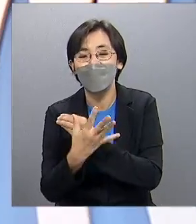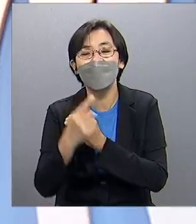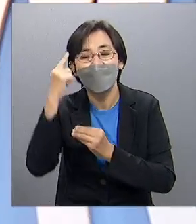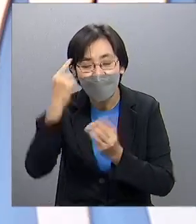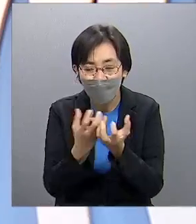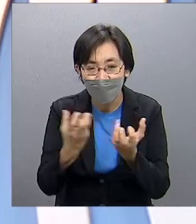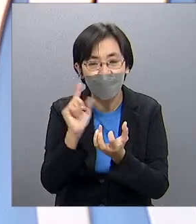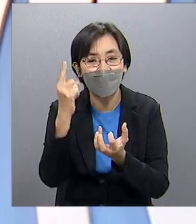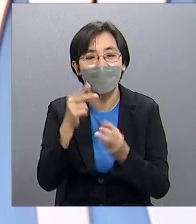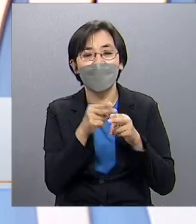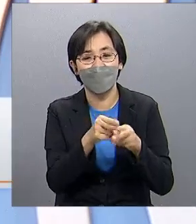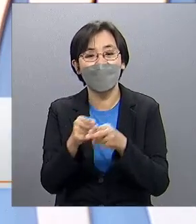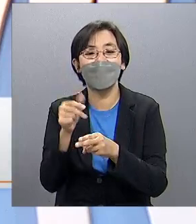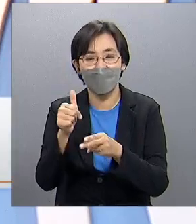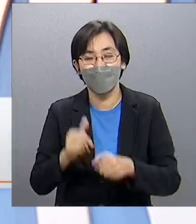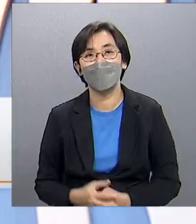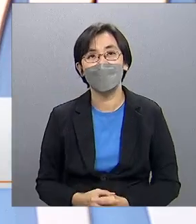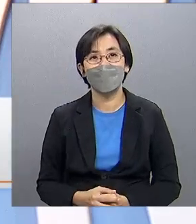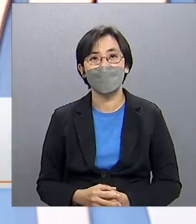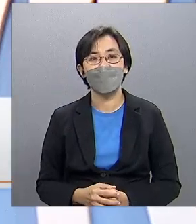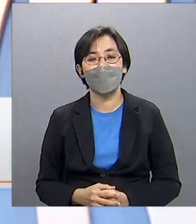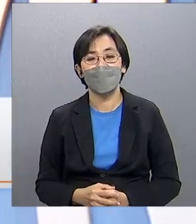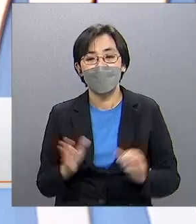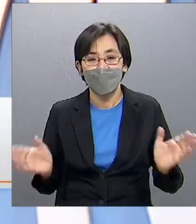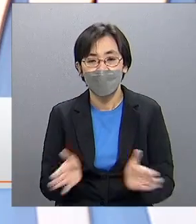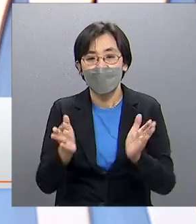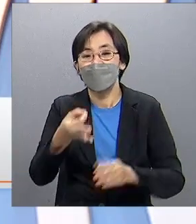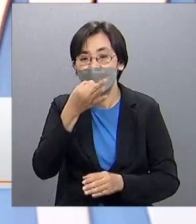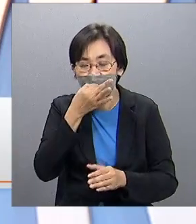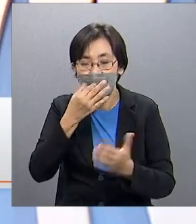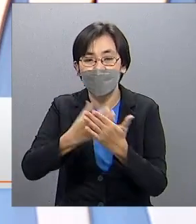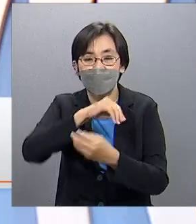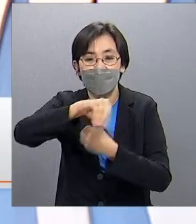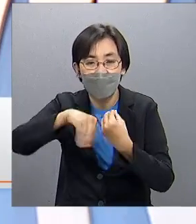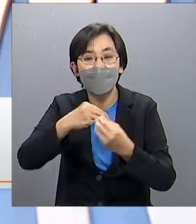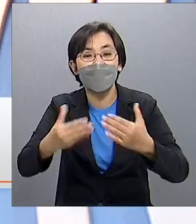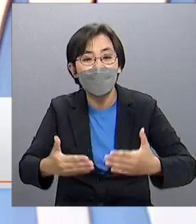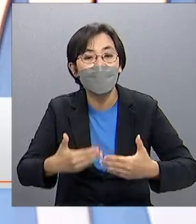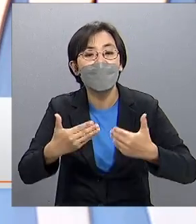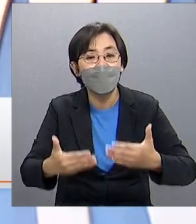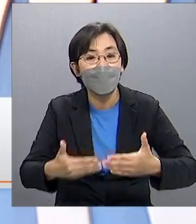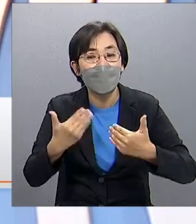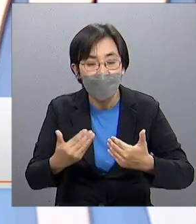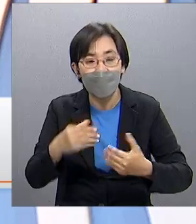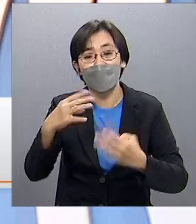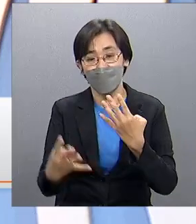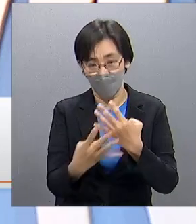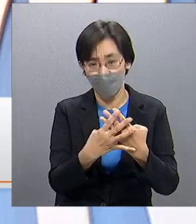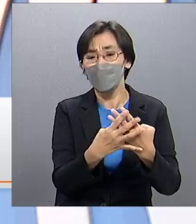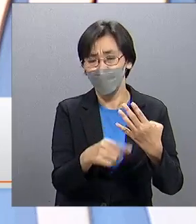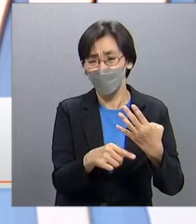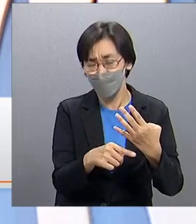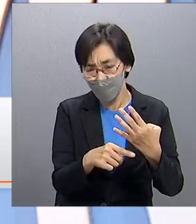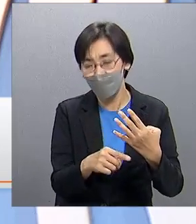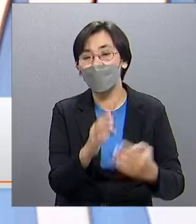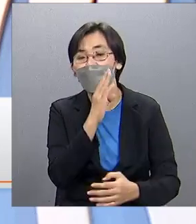ก็ต้องบอกว่าการปูทางสร้างอาชีพสร้างรายได้ให้กับผู้ต้องขังขณะที่เขายังจำคุกอยู่เนี่ยนะคะแต่ว่าสามารถที่จะมีร